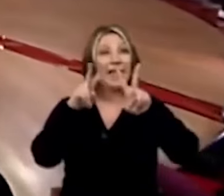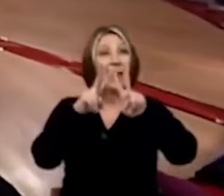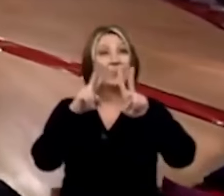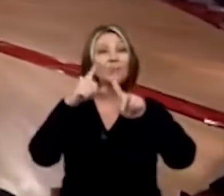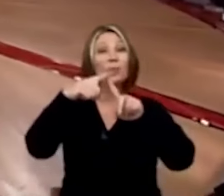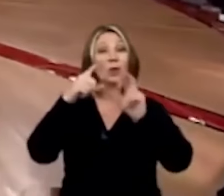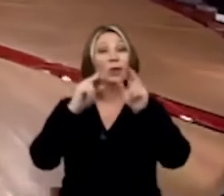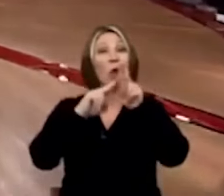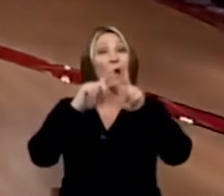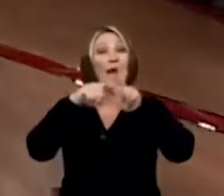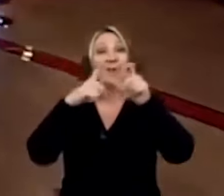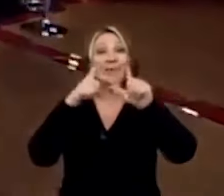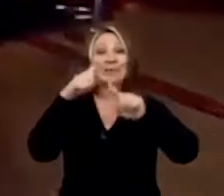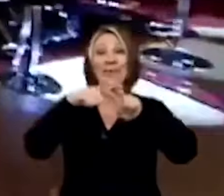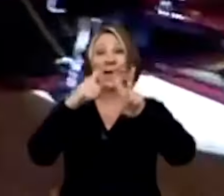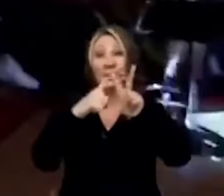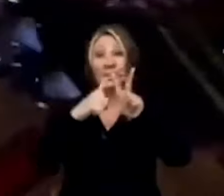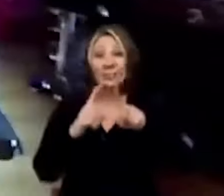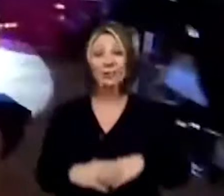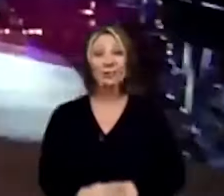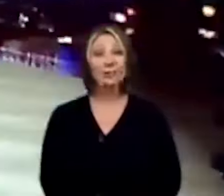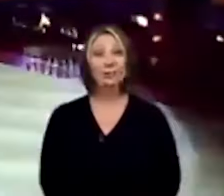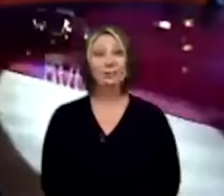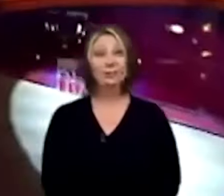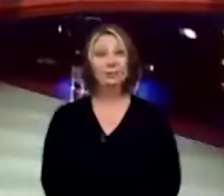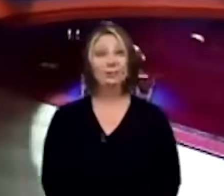Özlem Tokaslan.